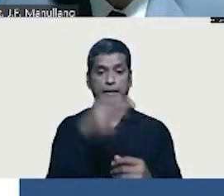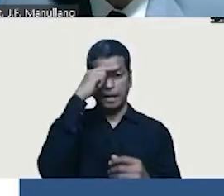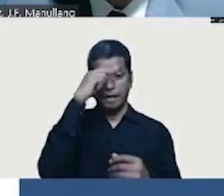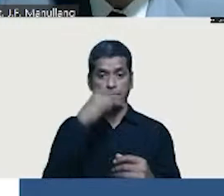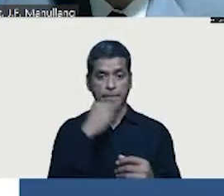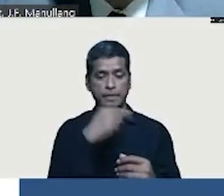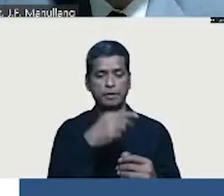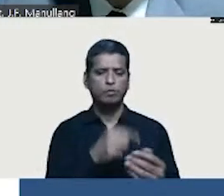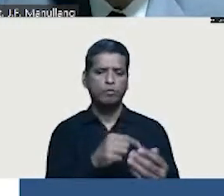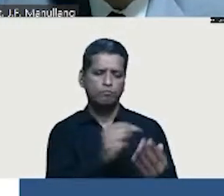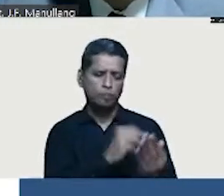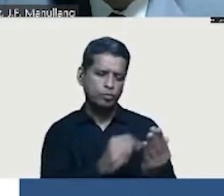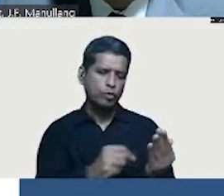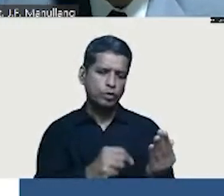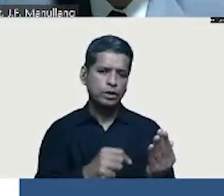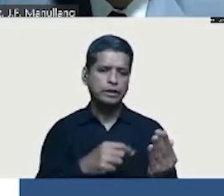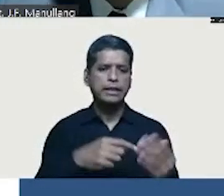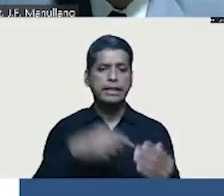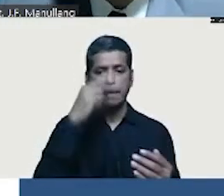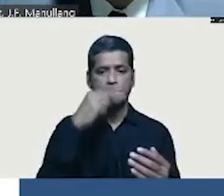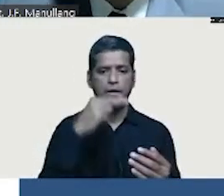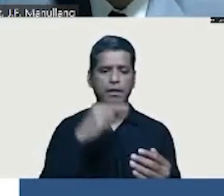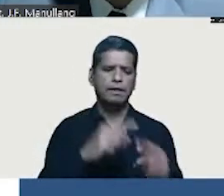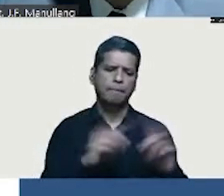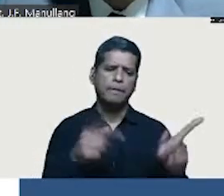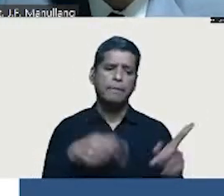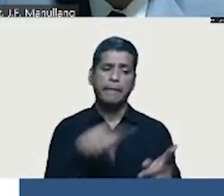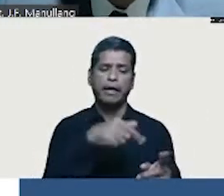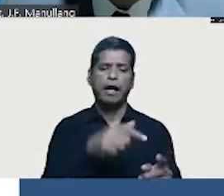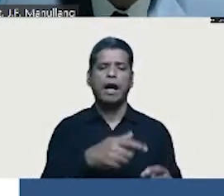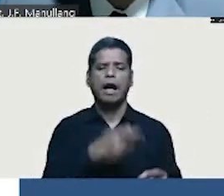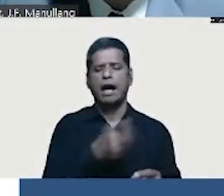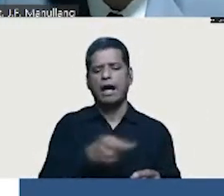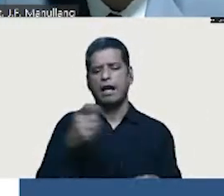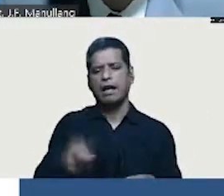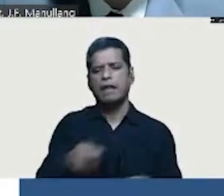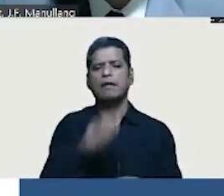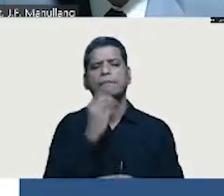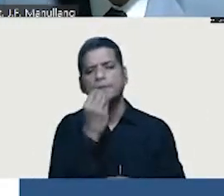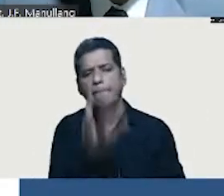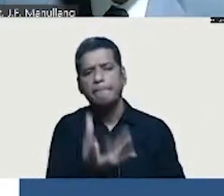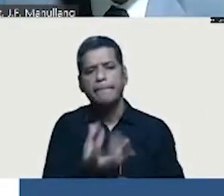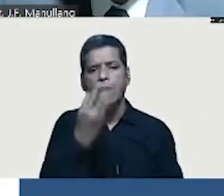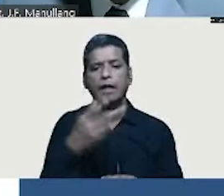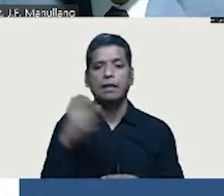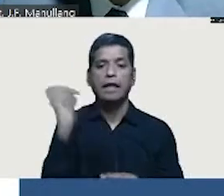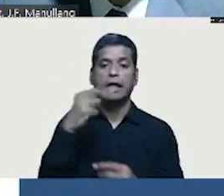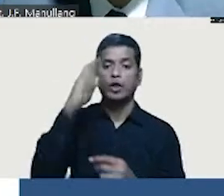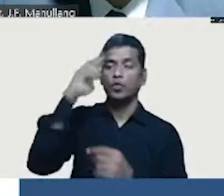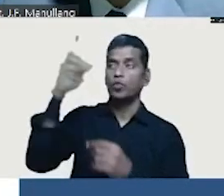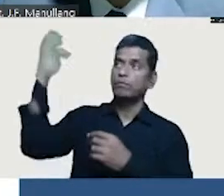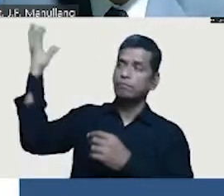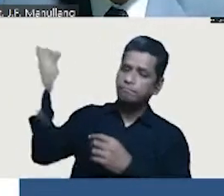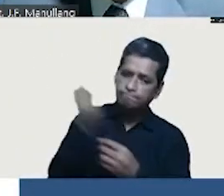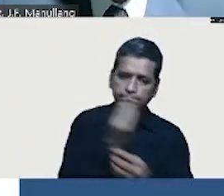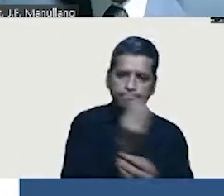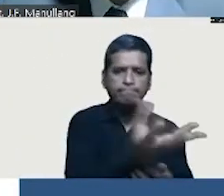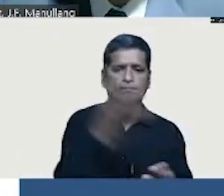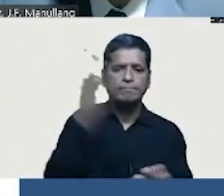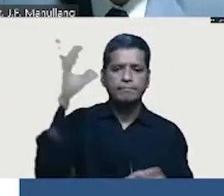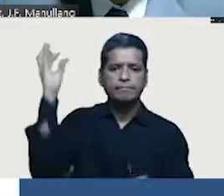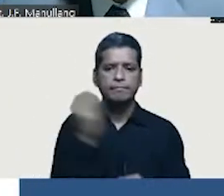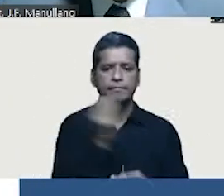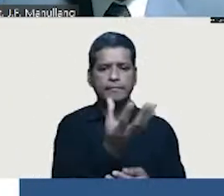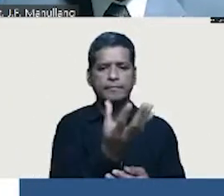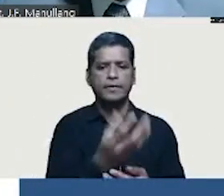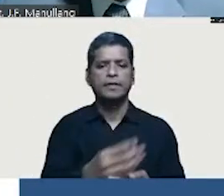menyingkapkan kedatuan kepada kita bukan hanya mengenai hal-hal masa kini dan masa lalu masa mendatang tetapi apa kehendak Tuhan dari satu